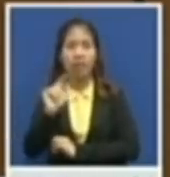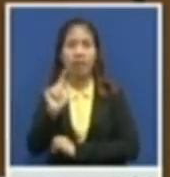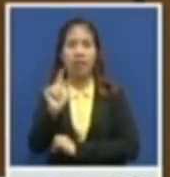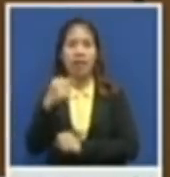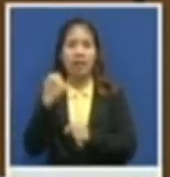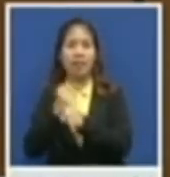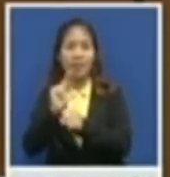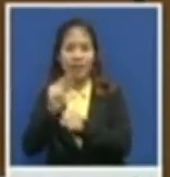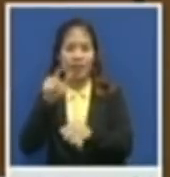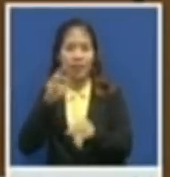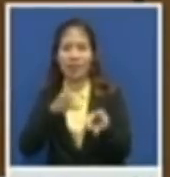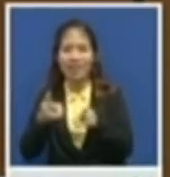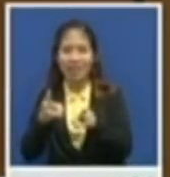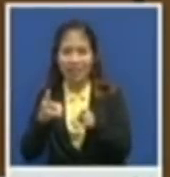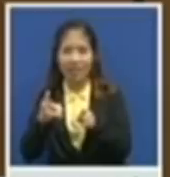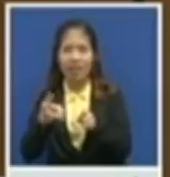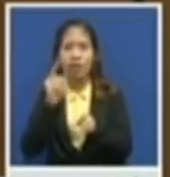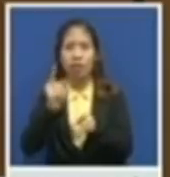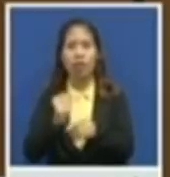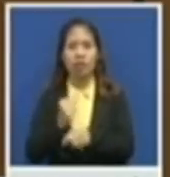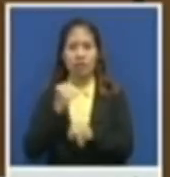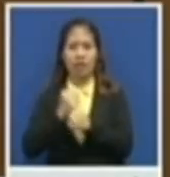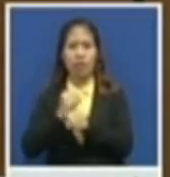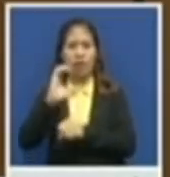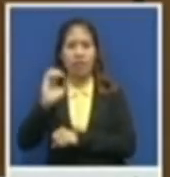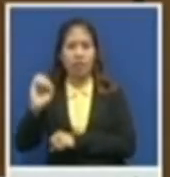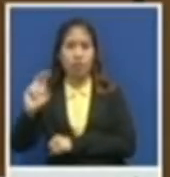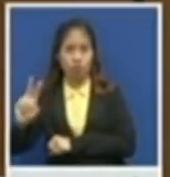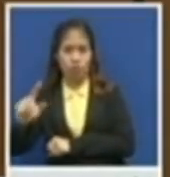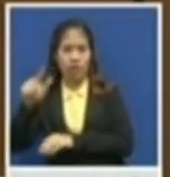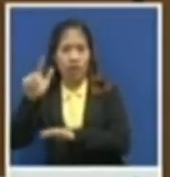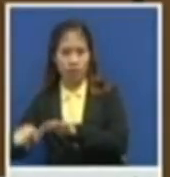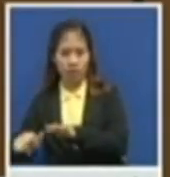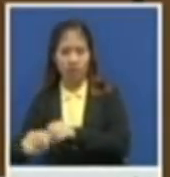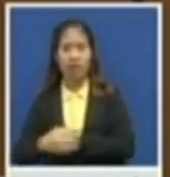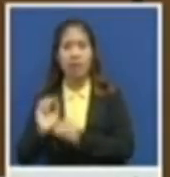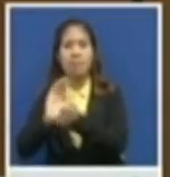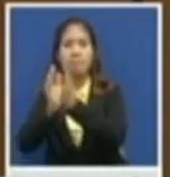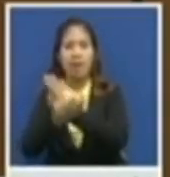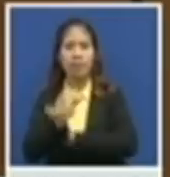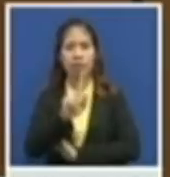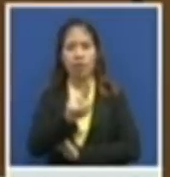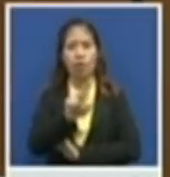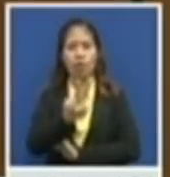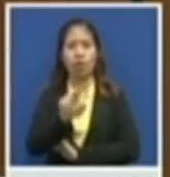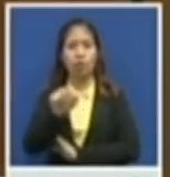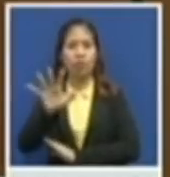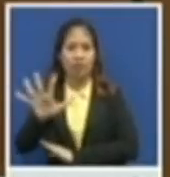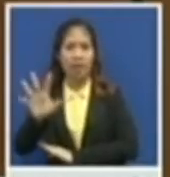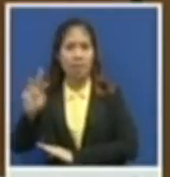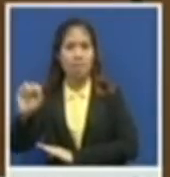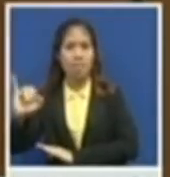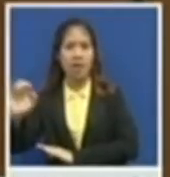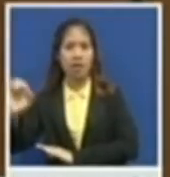จนะครับไม่แน่ใจว่าเรามีเสียงหรือเปล่าแต่เป็นเรื่องซึ่งผมฟังแล้วกังวลนะครับว่ามันจะถูกไปขยายผลทางการเมืองนะ